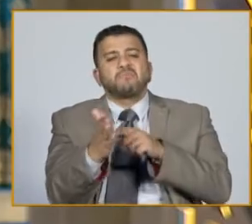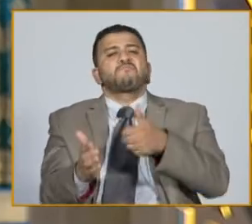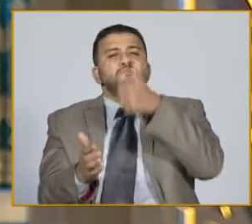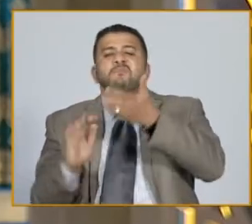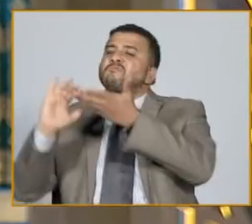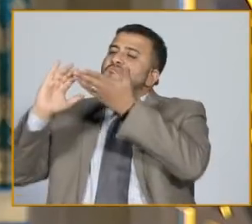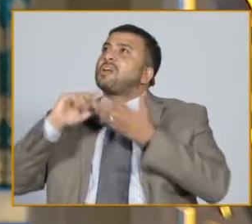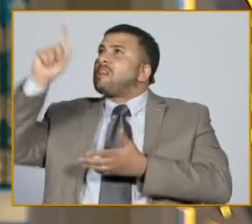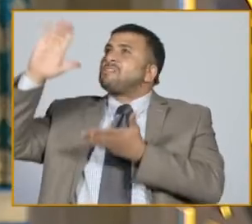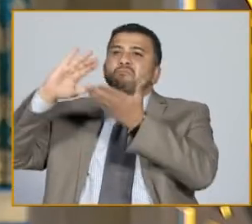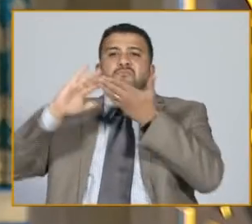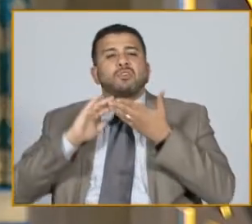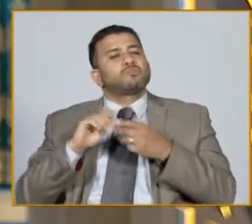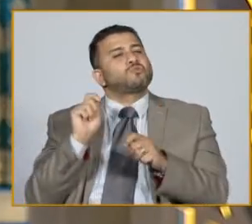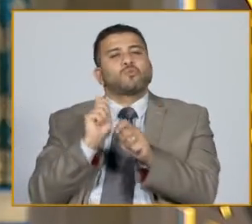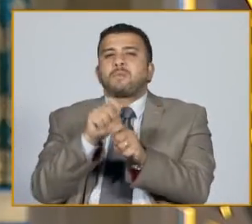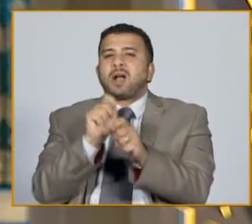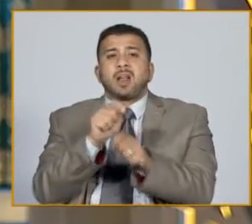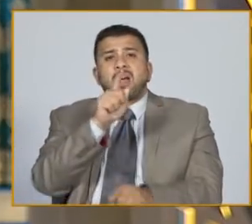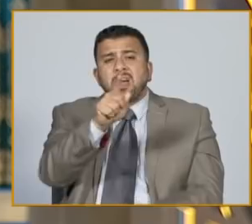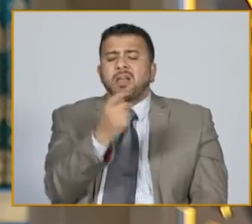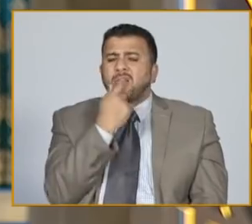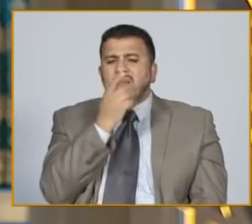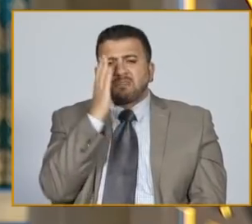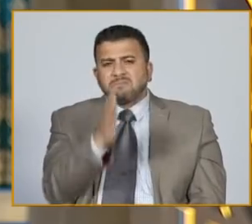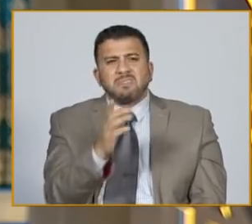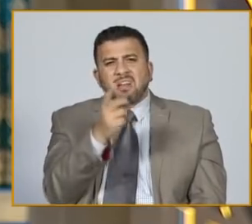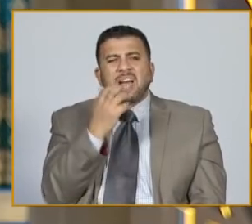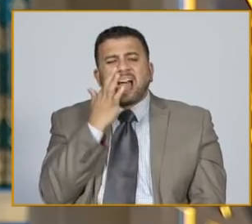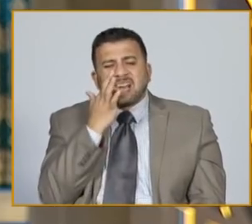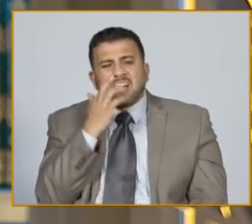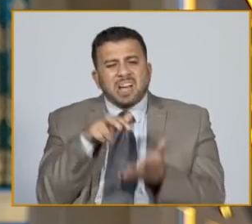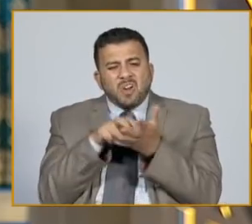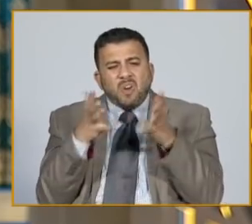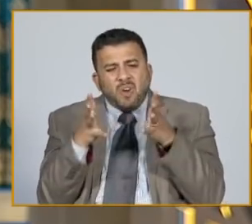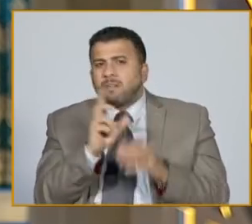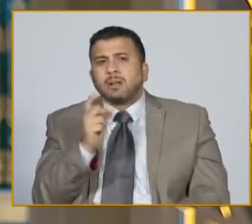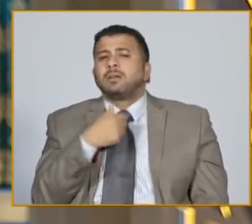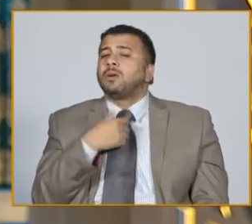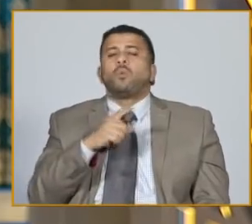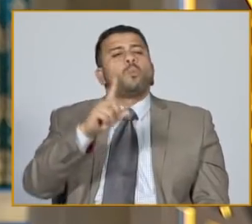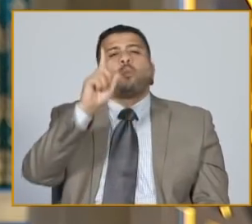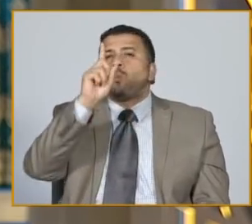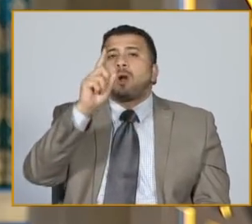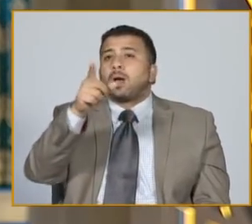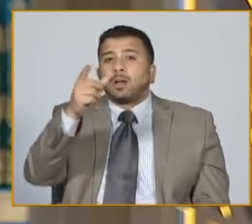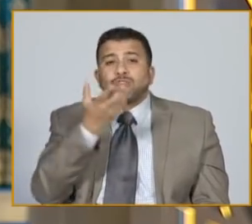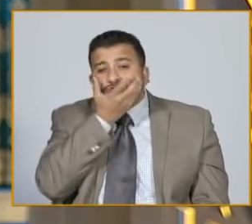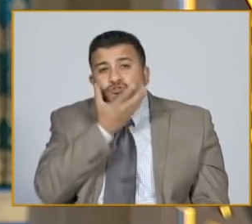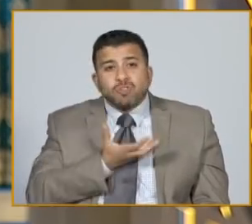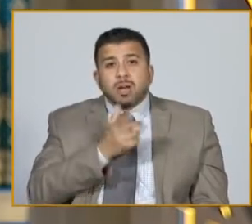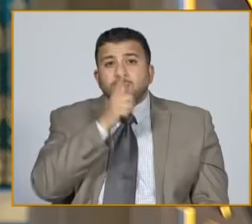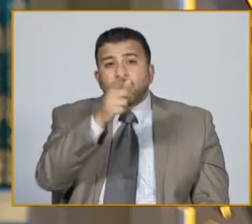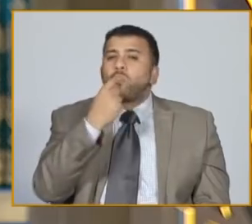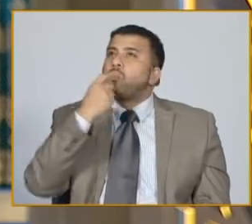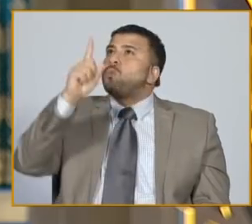سنة الله سبحانه وتعالى في خلقه وعباد. والله لقد رأينا هذا بأنفسنا، رأينا وعايشنا وشفنا أن الصدق هو